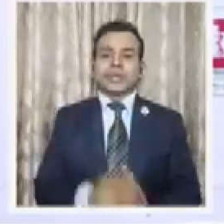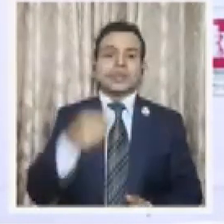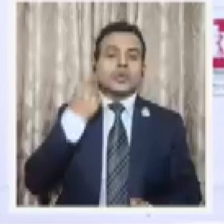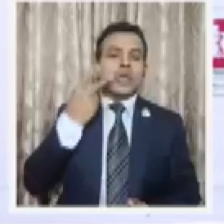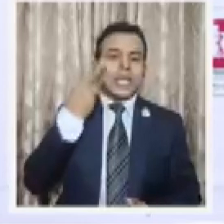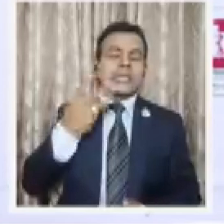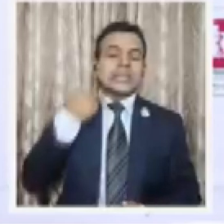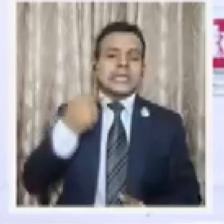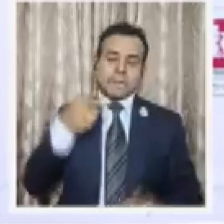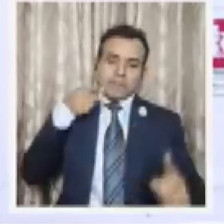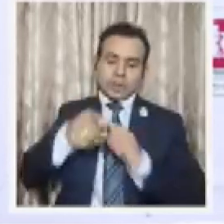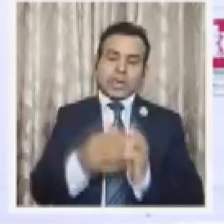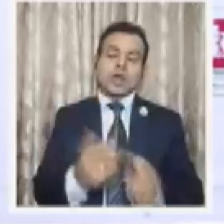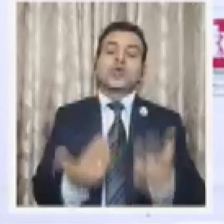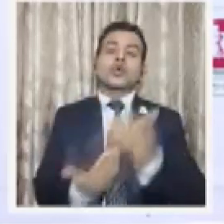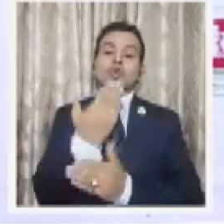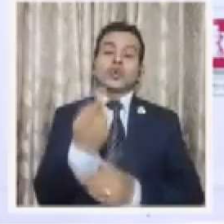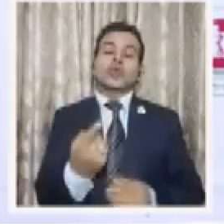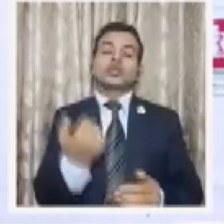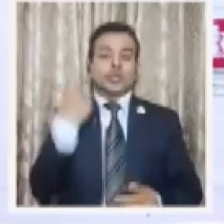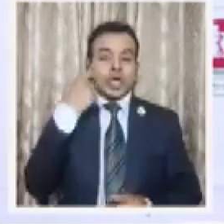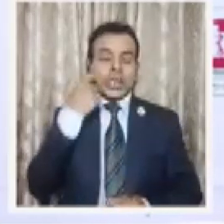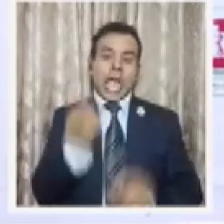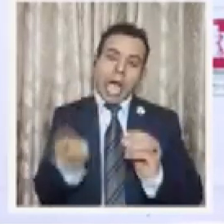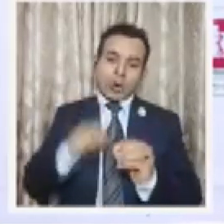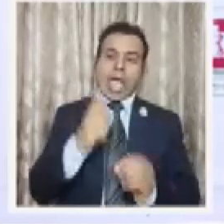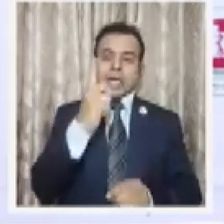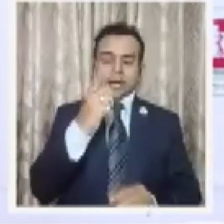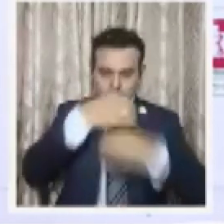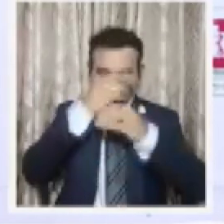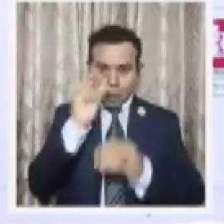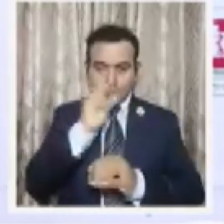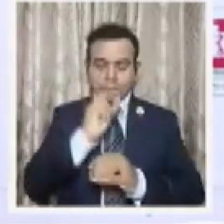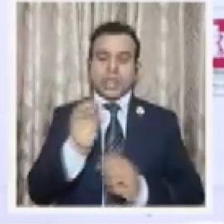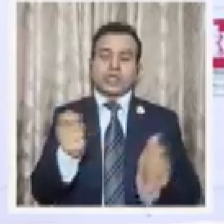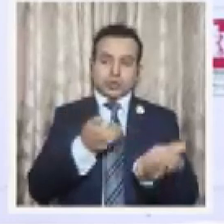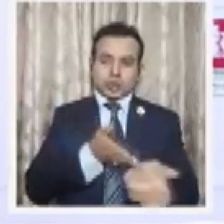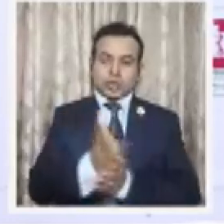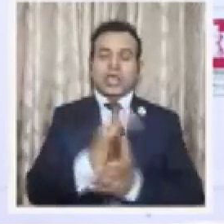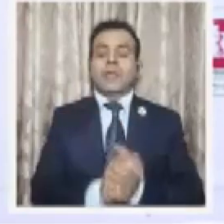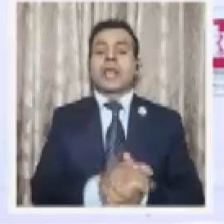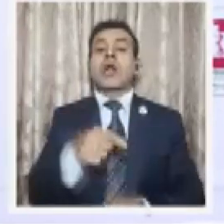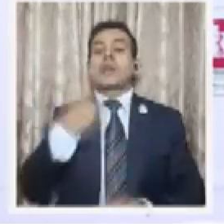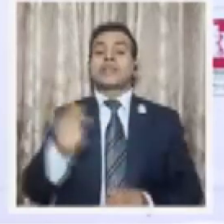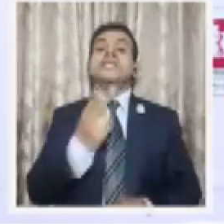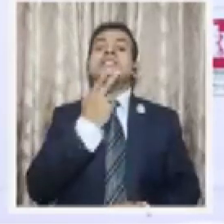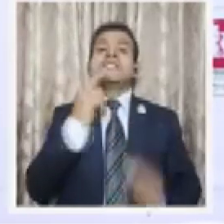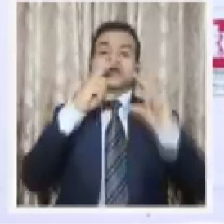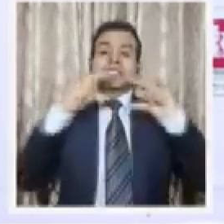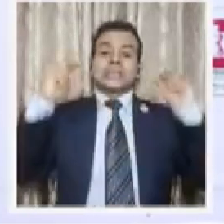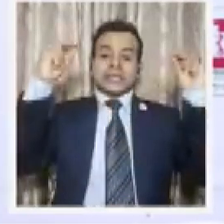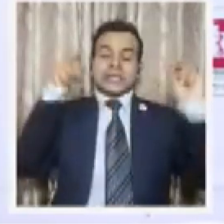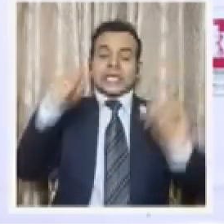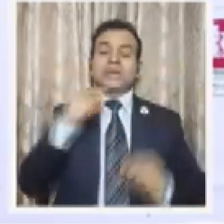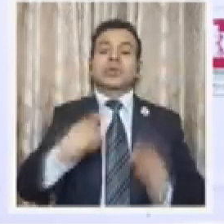কার্যক্রম চালু আছে এবং 2-1 দিনের মধ্যে আমরা আরেকটি সরকারি পরীক্ষাগার, তবে বেসরকারি